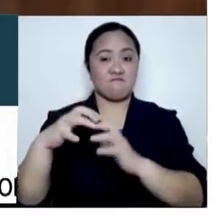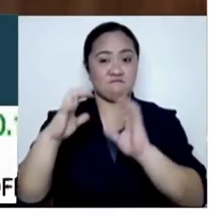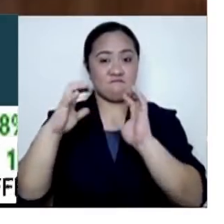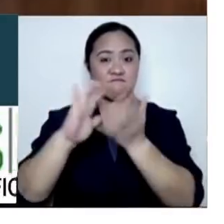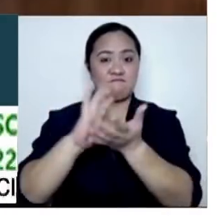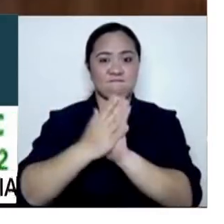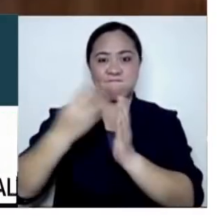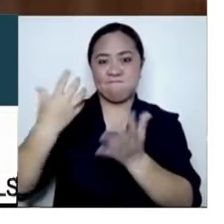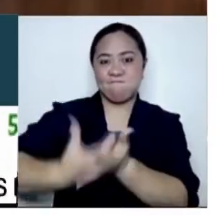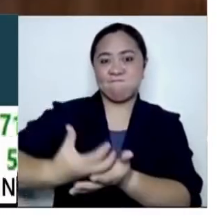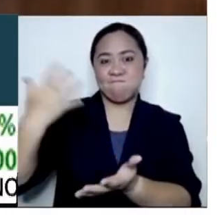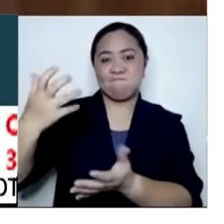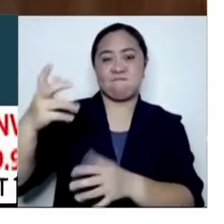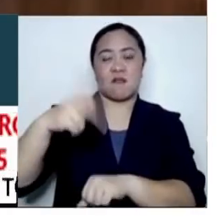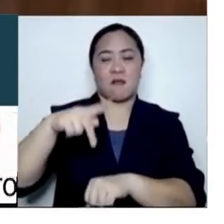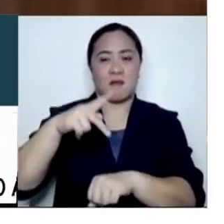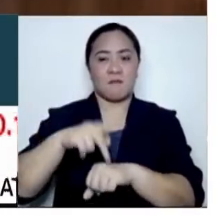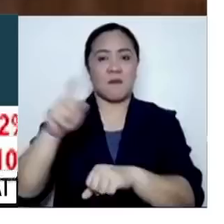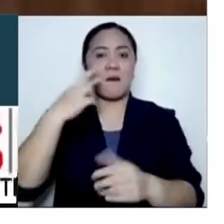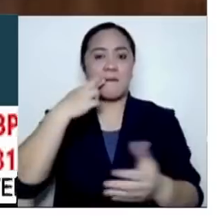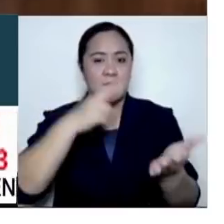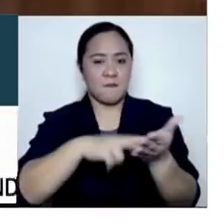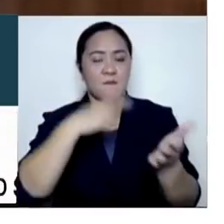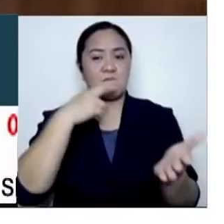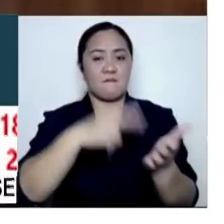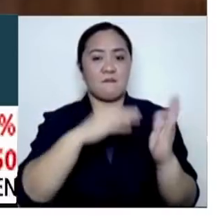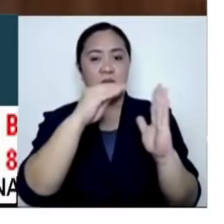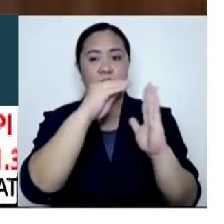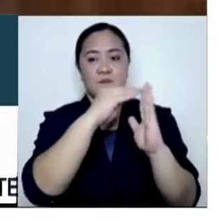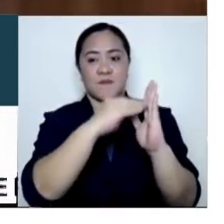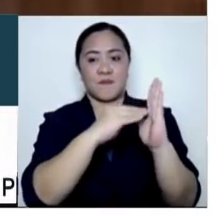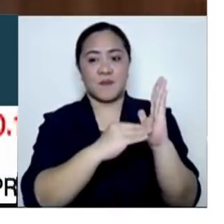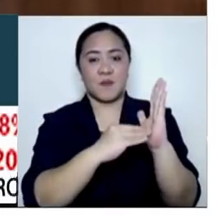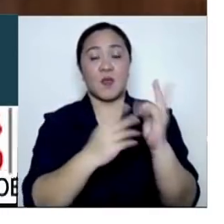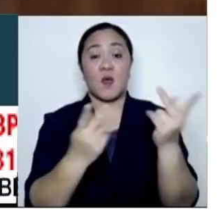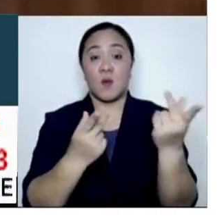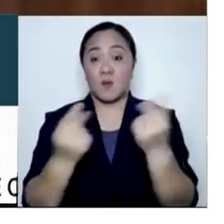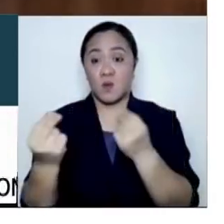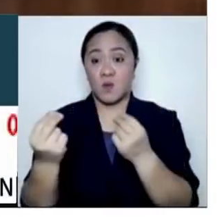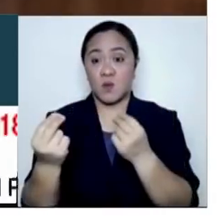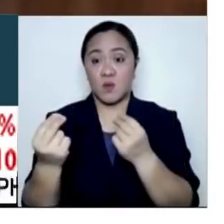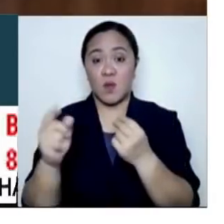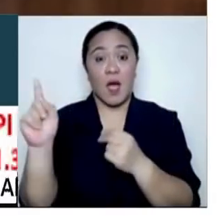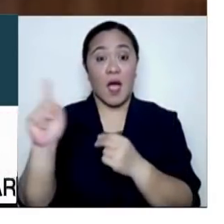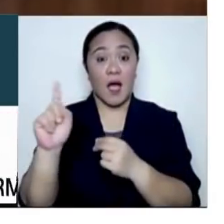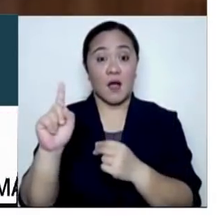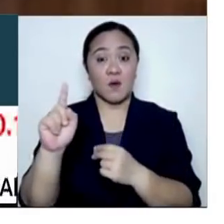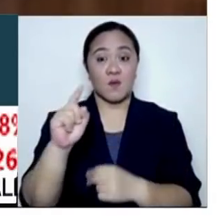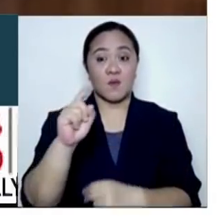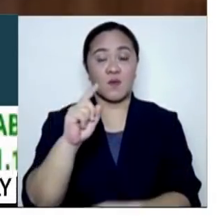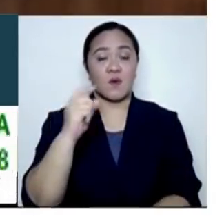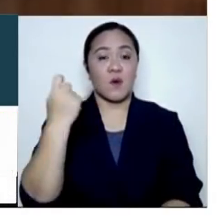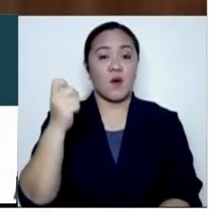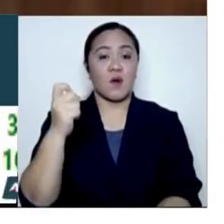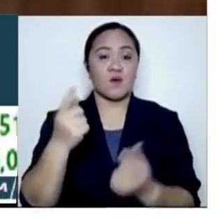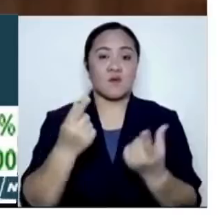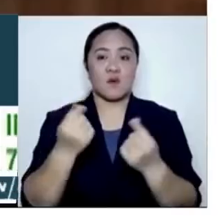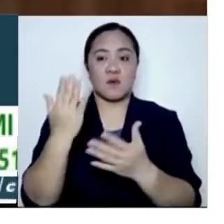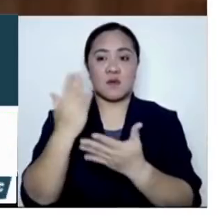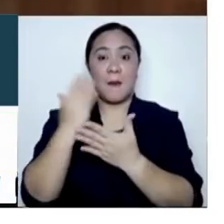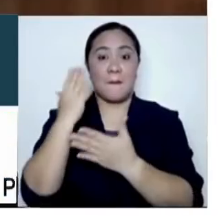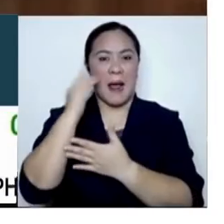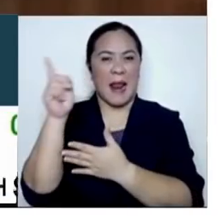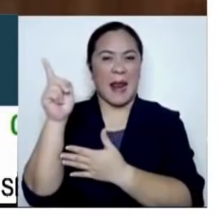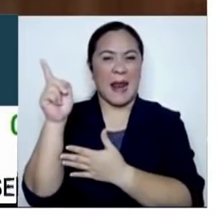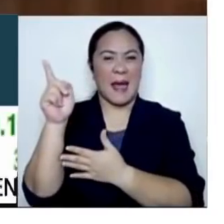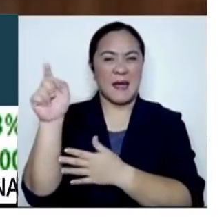good reporter. Lahat sinasabi niya. Because ang ginagawa niya, squid tactics. Ganyan siya eh. Lahat ng kalaban niya sa Davao, sisiraan